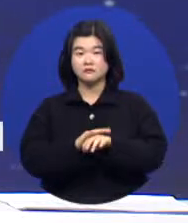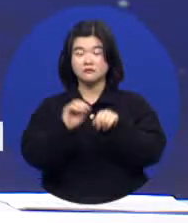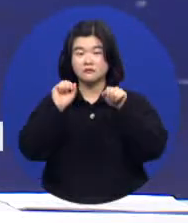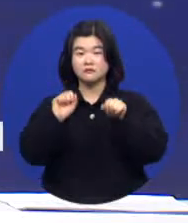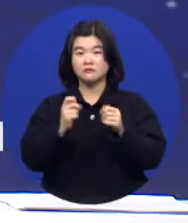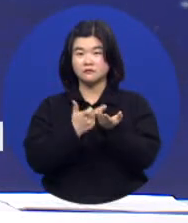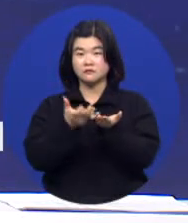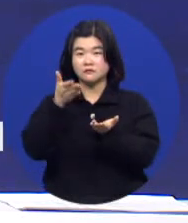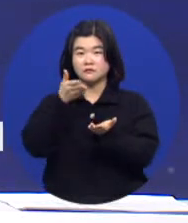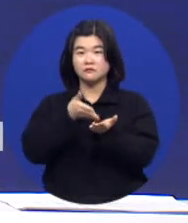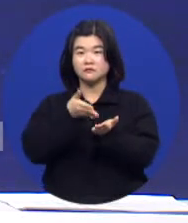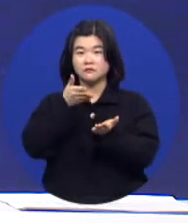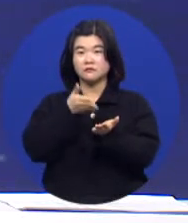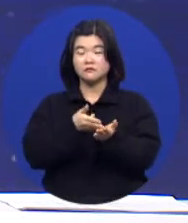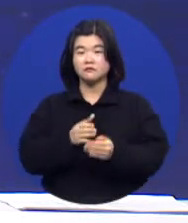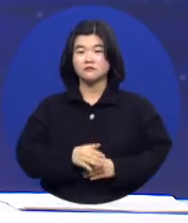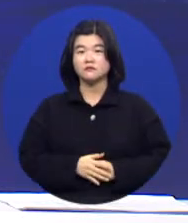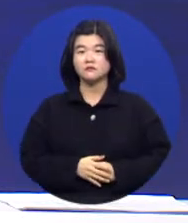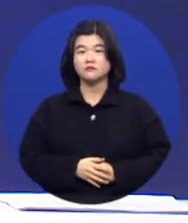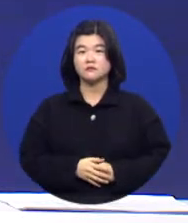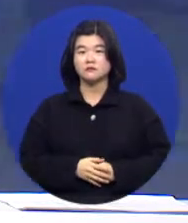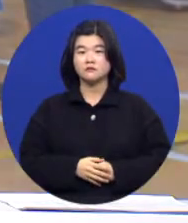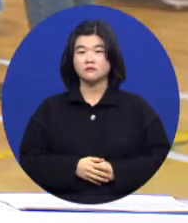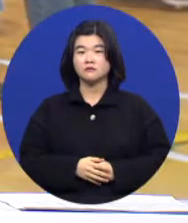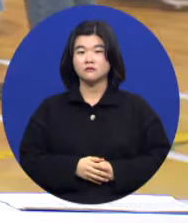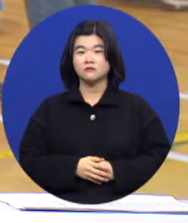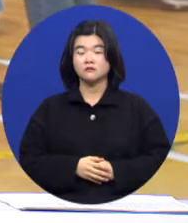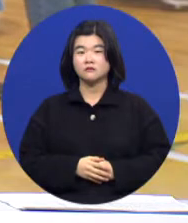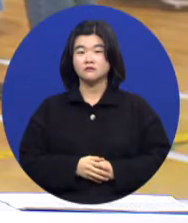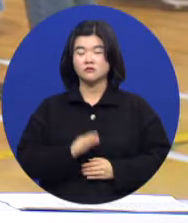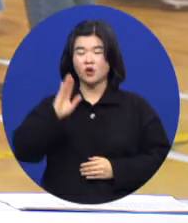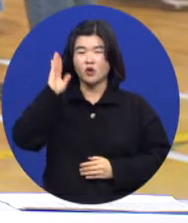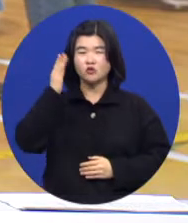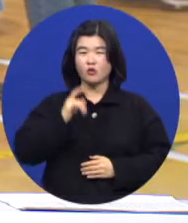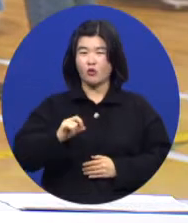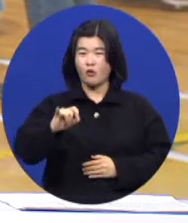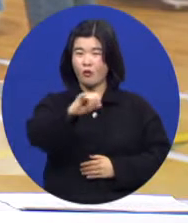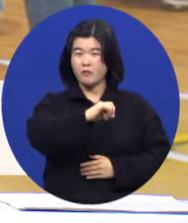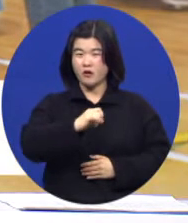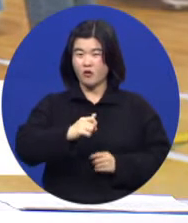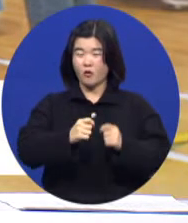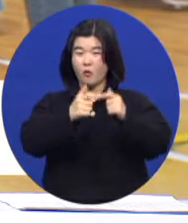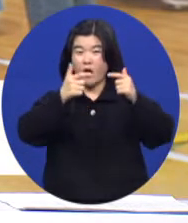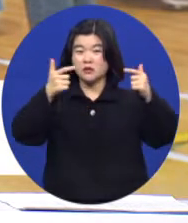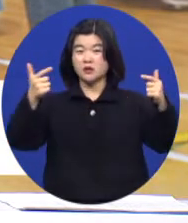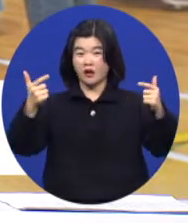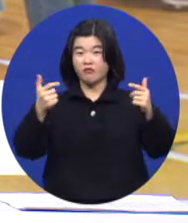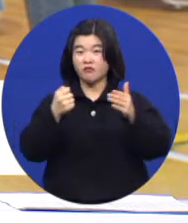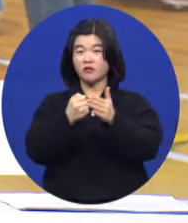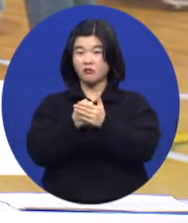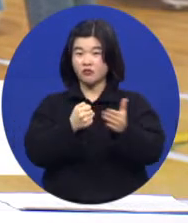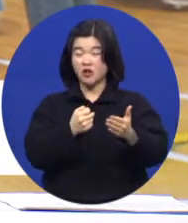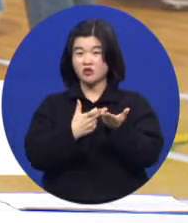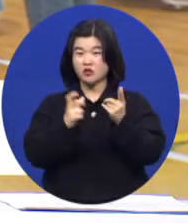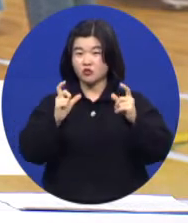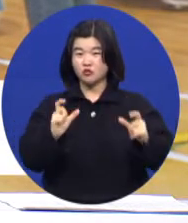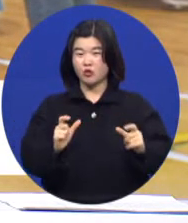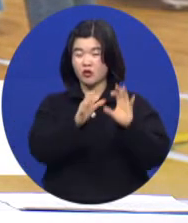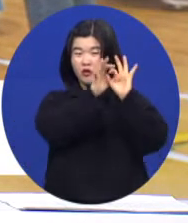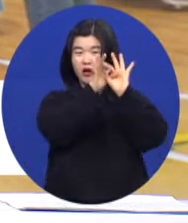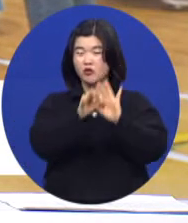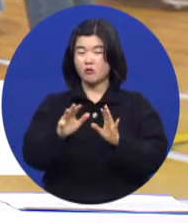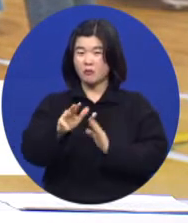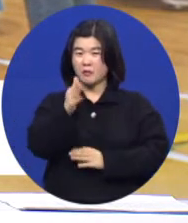여러분 안녕하십니까? 뉴스데스크 제주입니다. 최근 오미크론의 급격한 확산으로 제주에서도